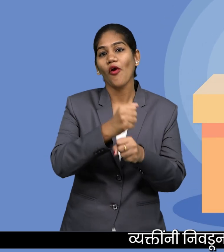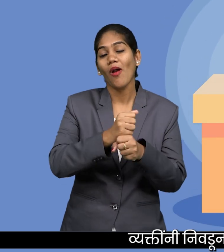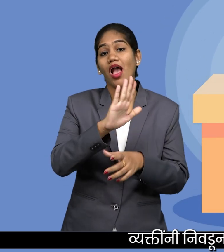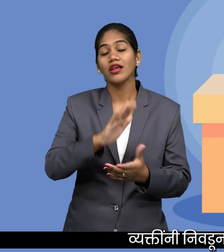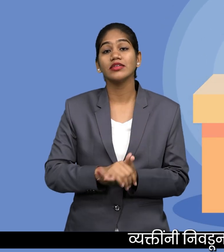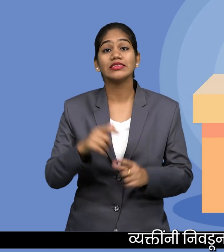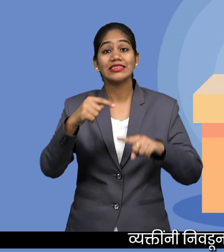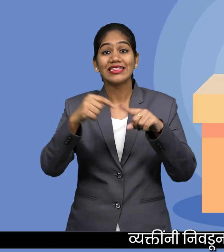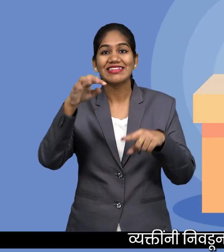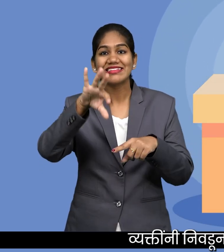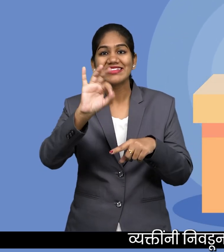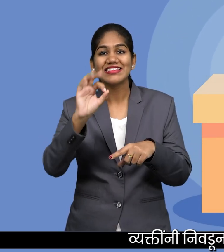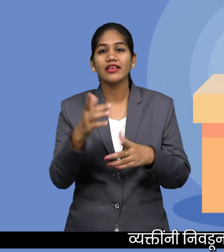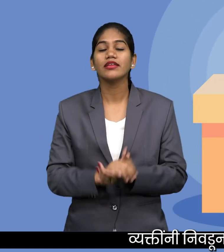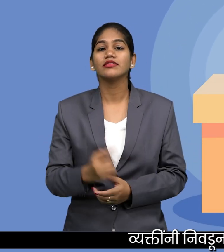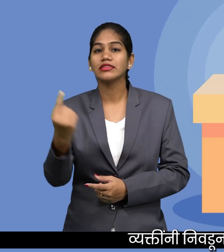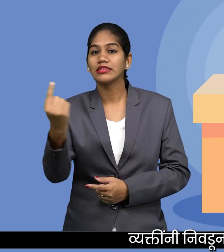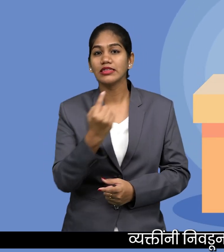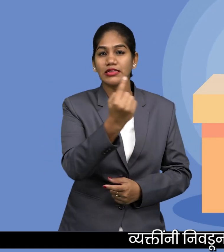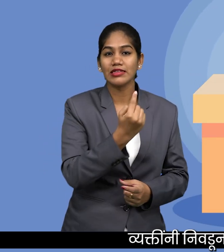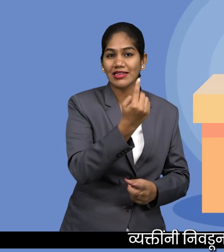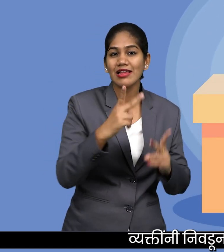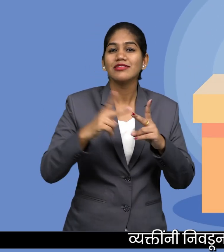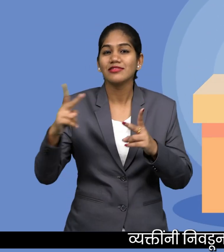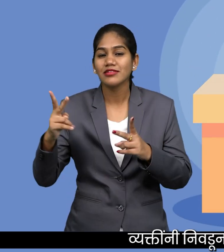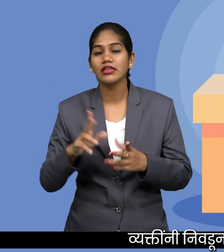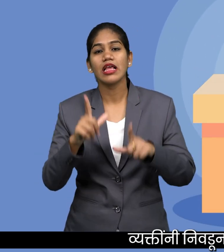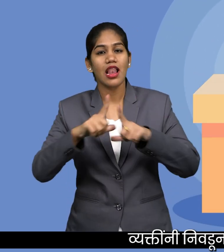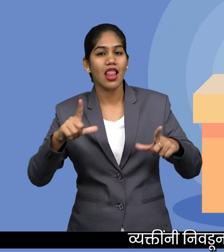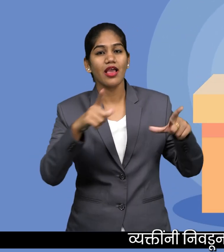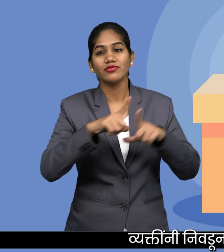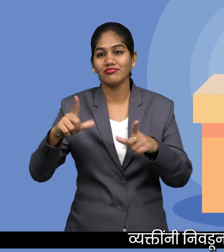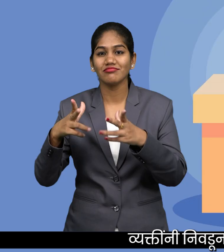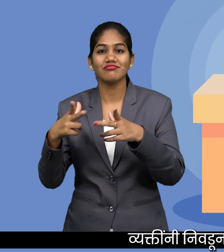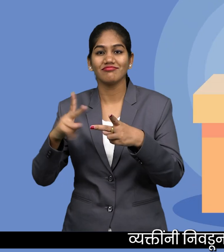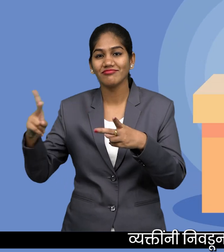व्यक्तींनी निवडून दिलेले सामुदायिक सरकार आहे.